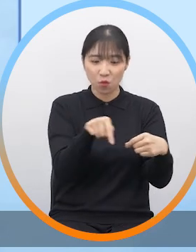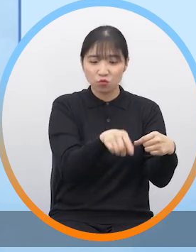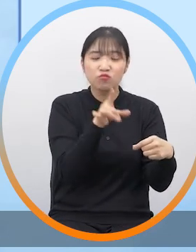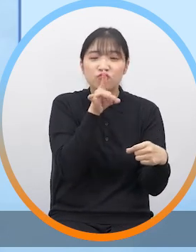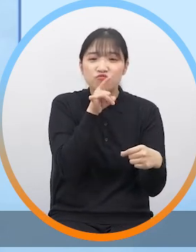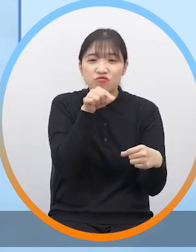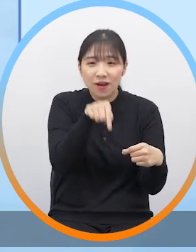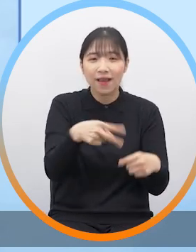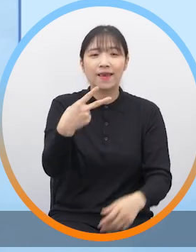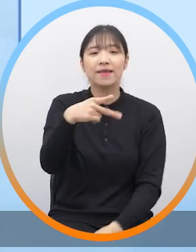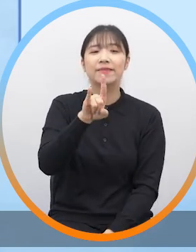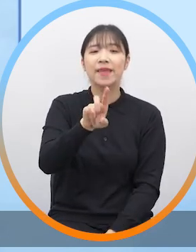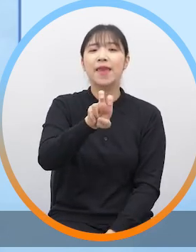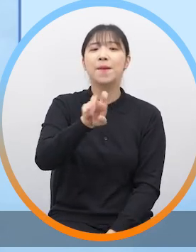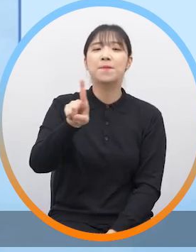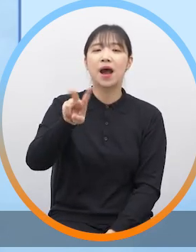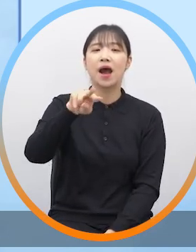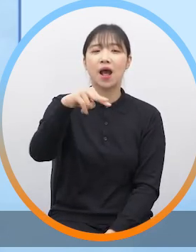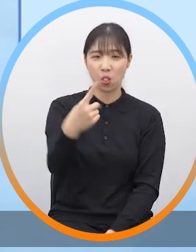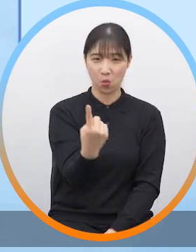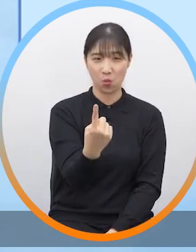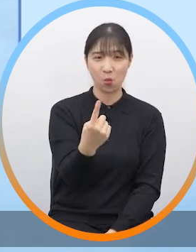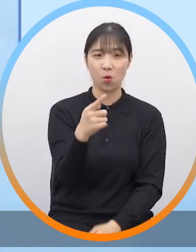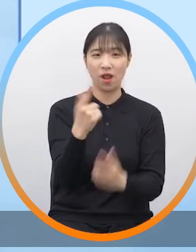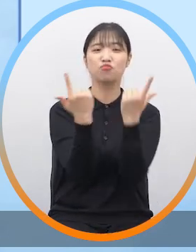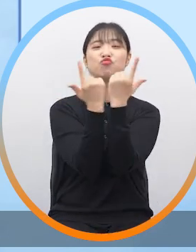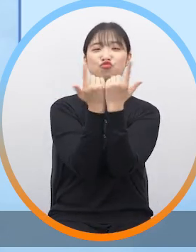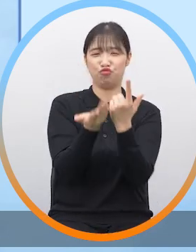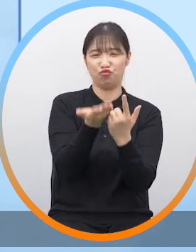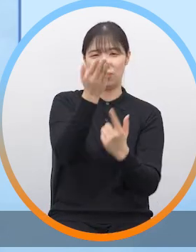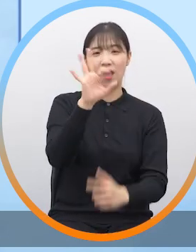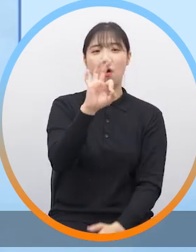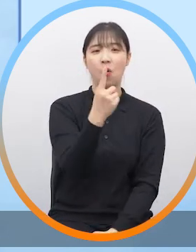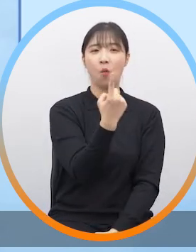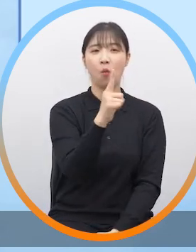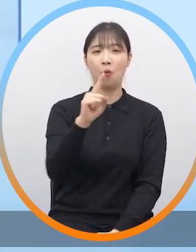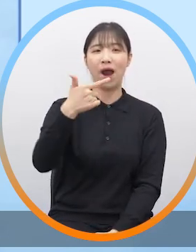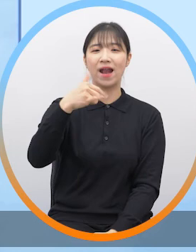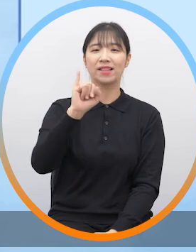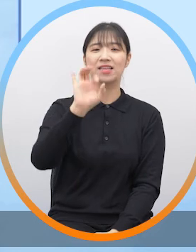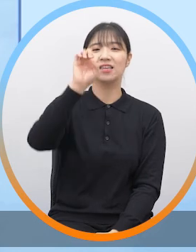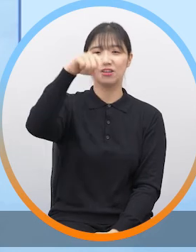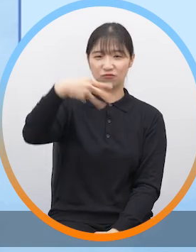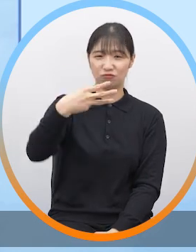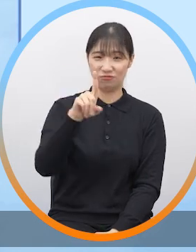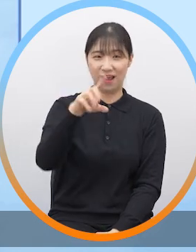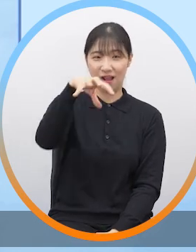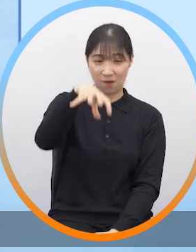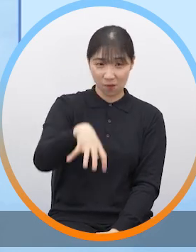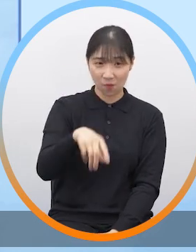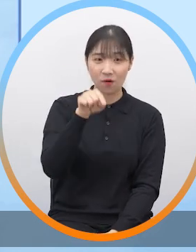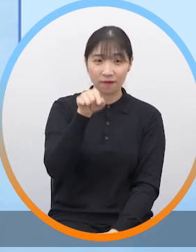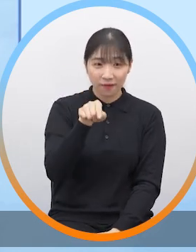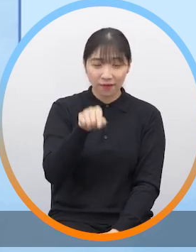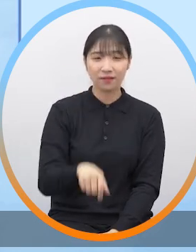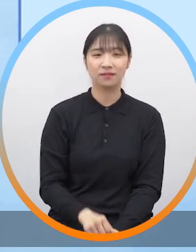구주 중간에 있는 것이 대마도죠. 대마도 가장 북단에 와니우라는 곳이 있어요.